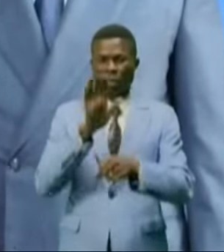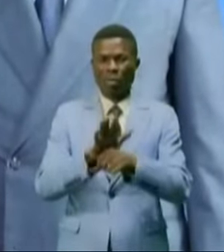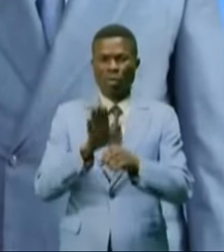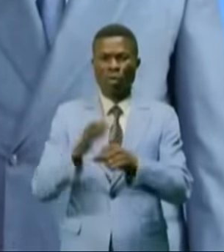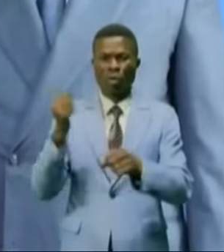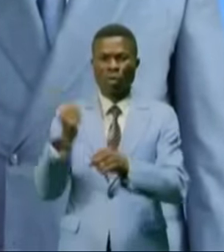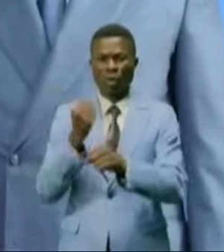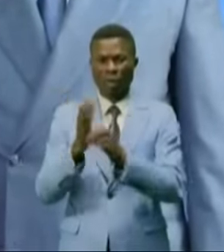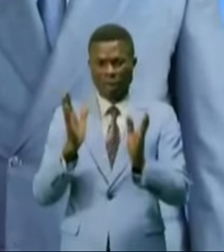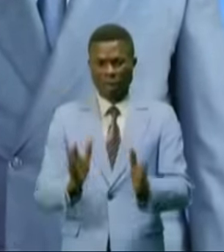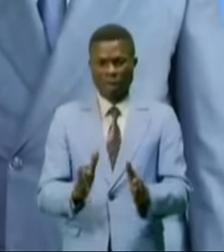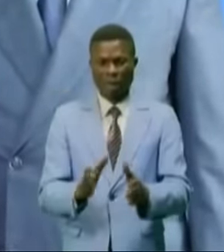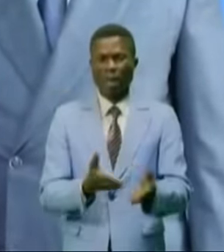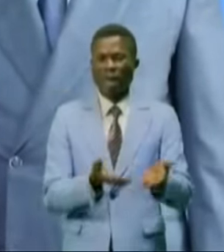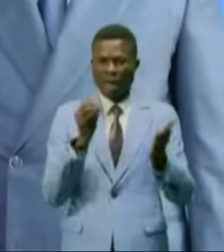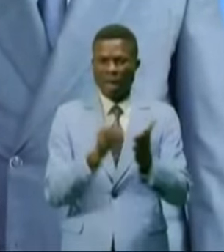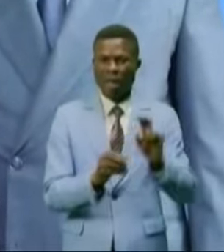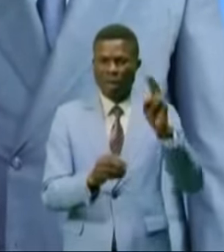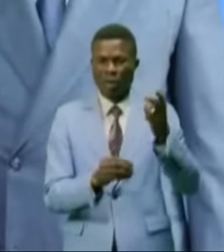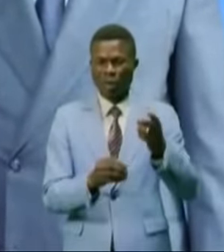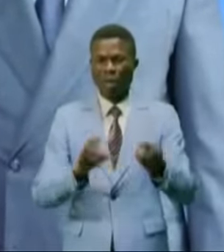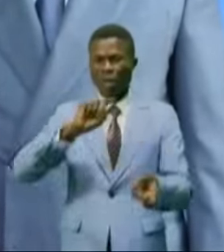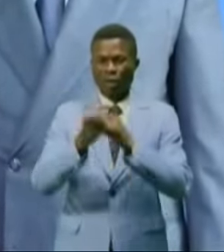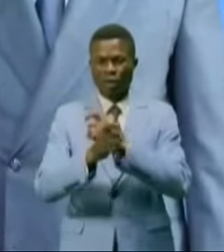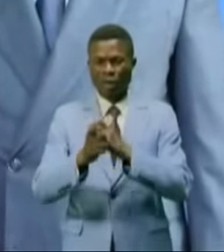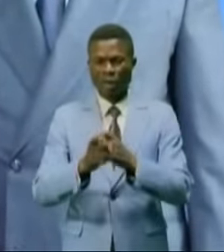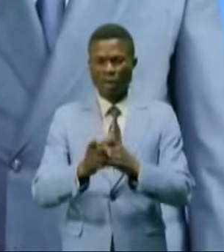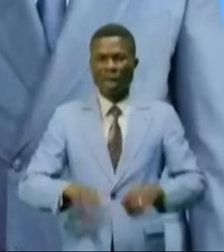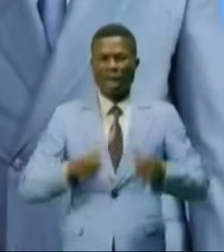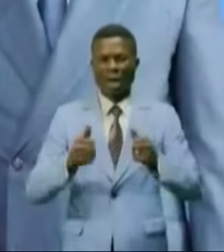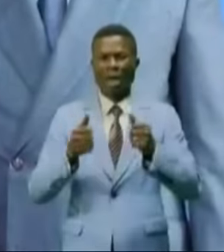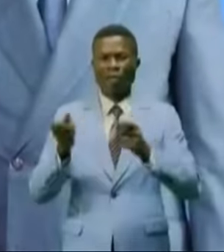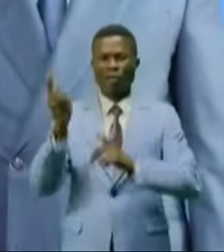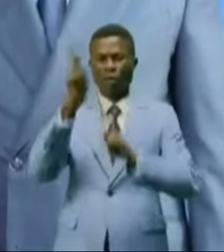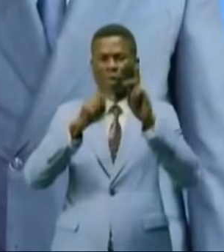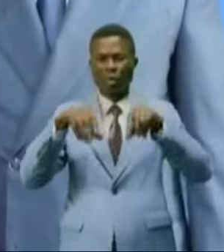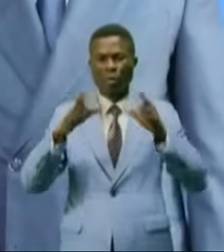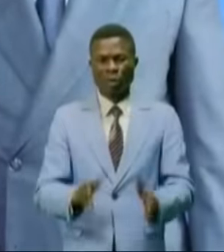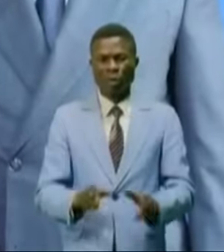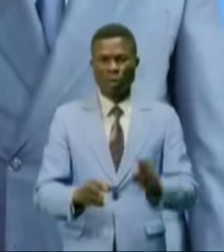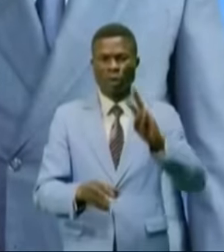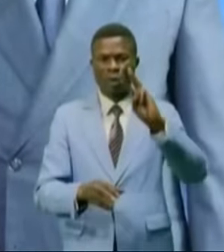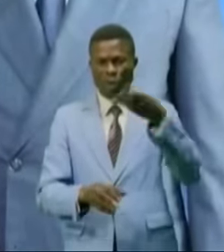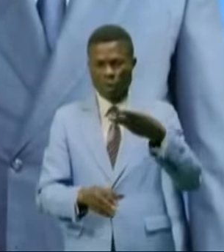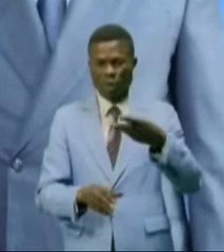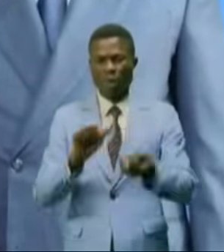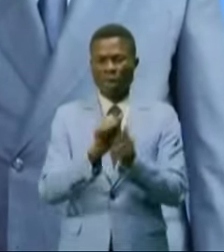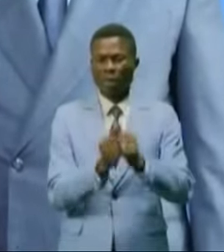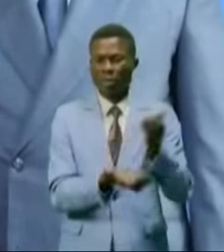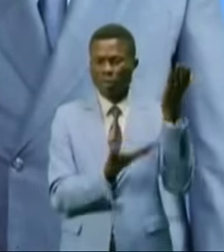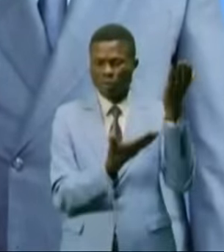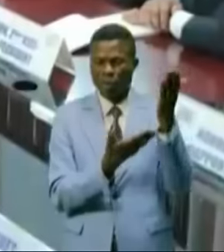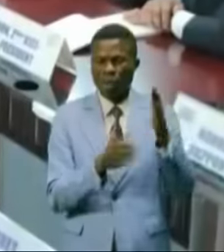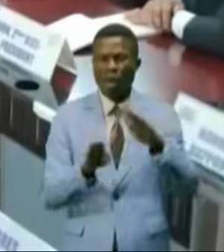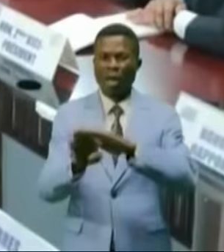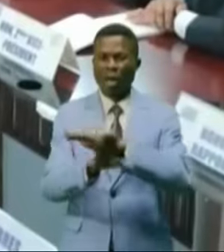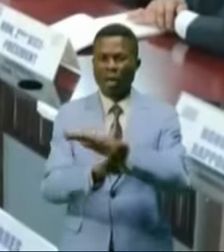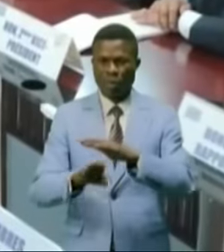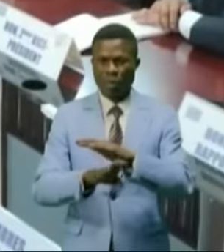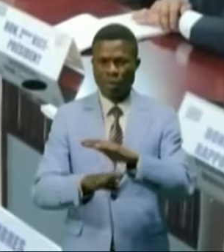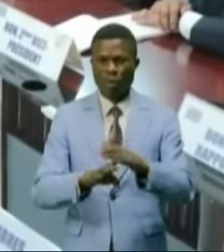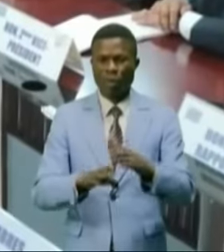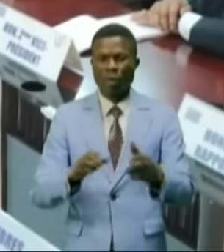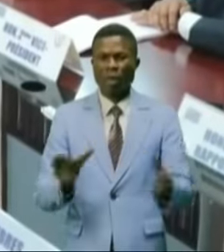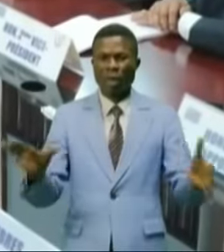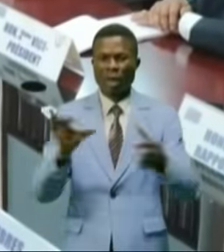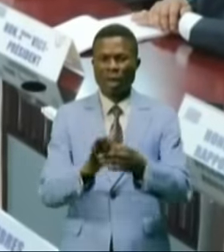d'emplois, la nécessité d'améliorer le pouvoir d'achat de la population congolaise, la nécessité, sur base de, en consolidant